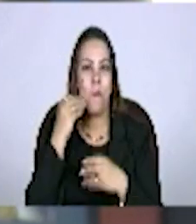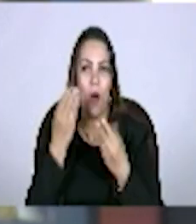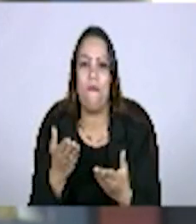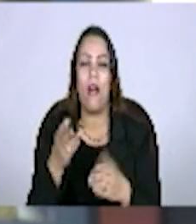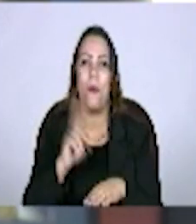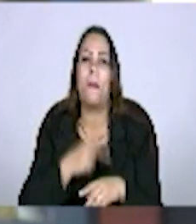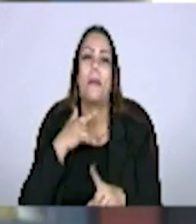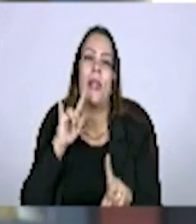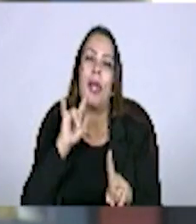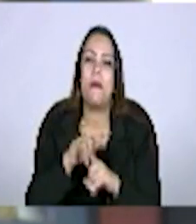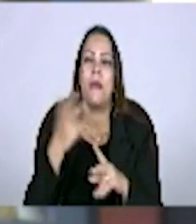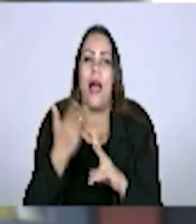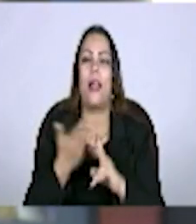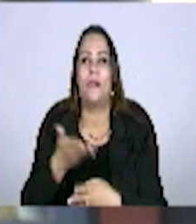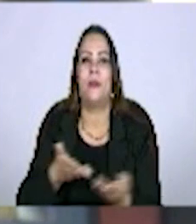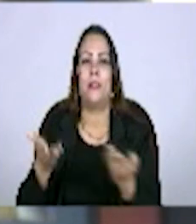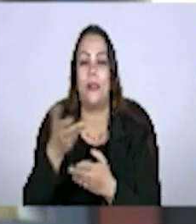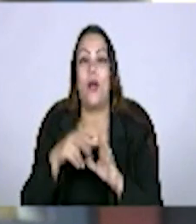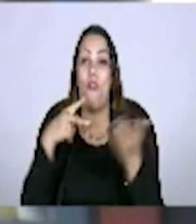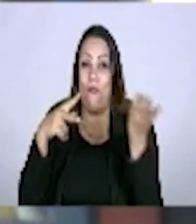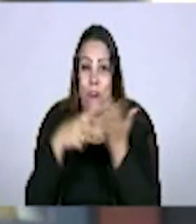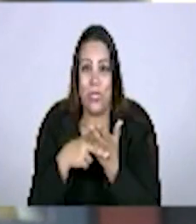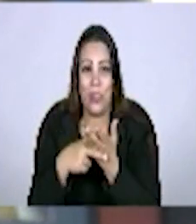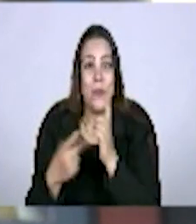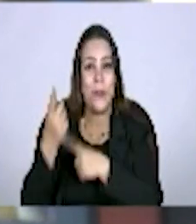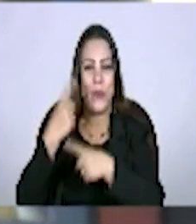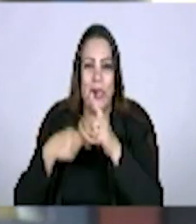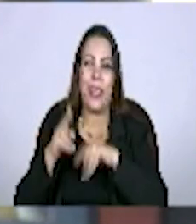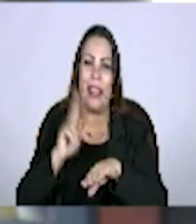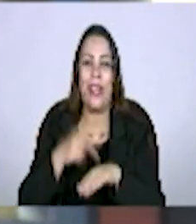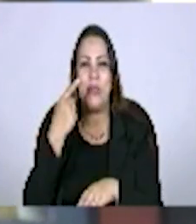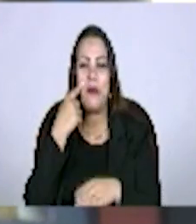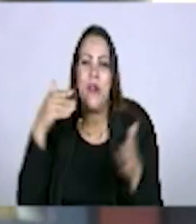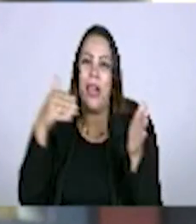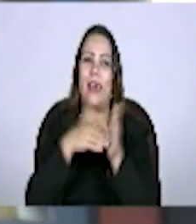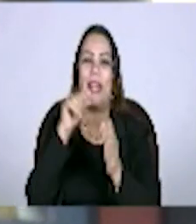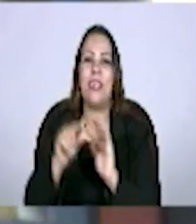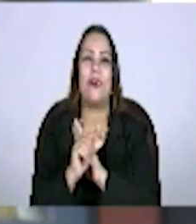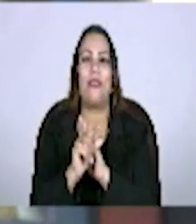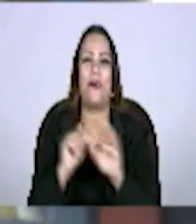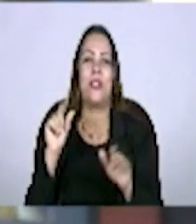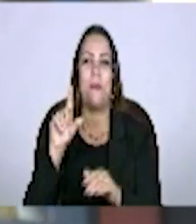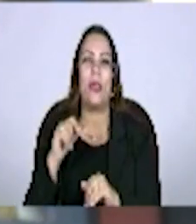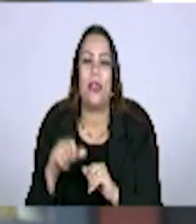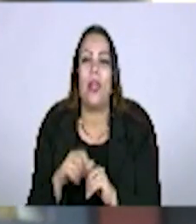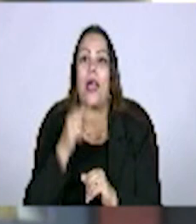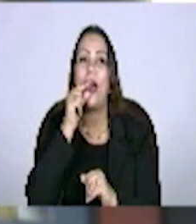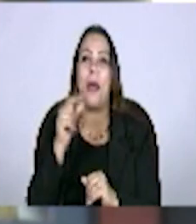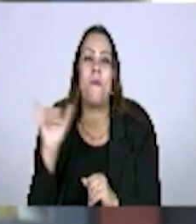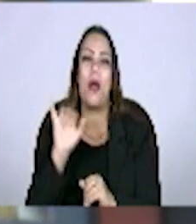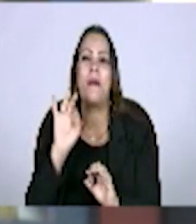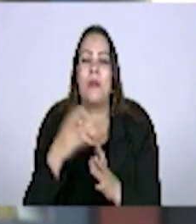وتاثير على الاخرين نخرج لفاصل ونصل الى ختام هذه الحلقه بالقول